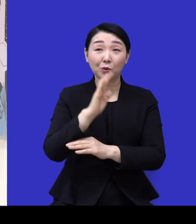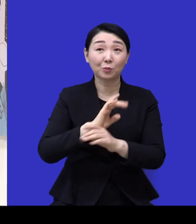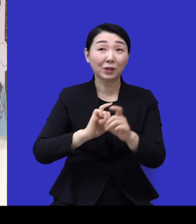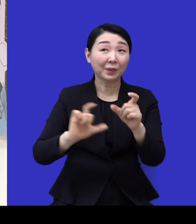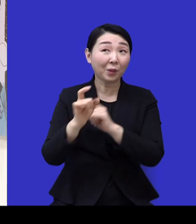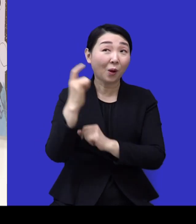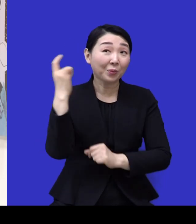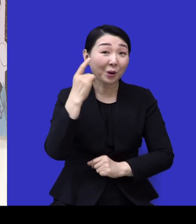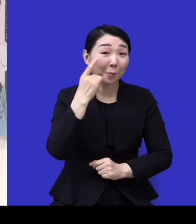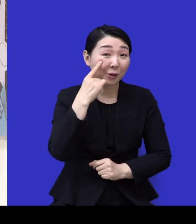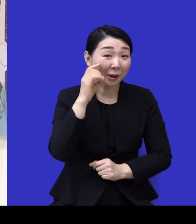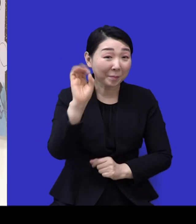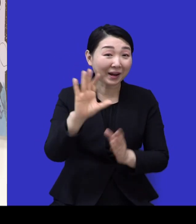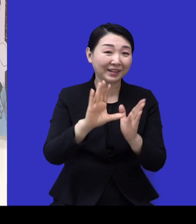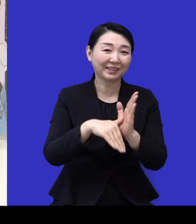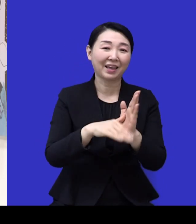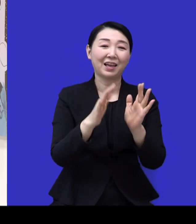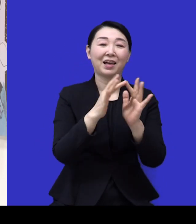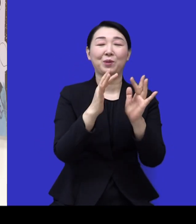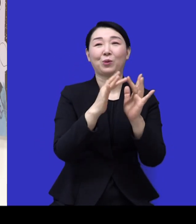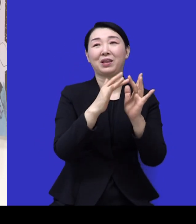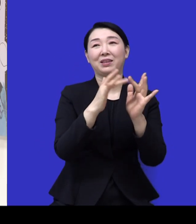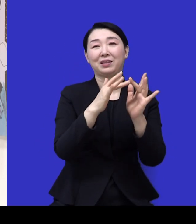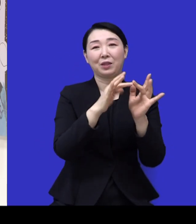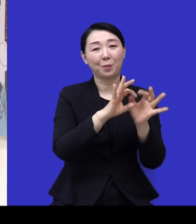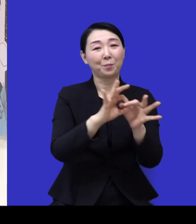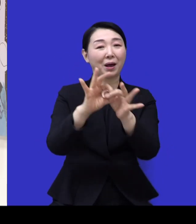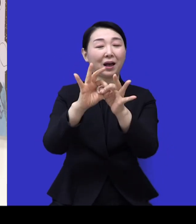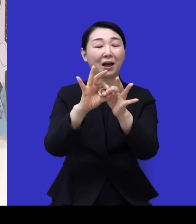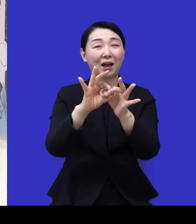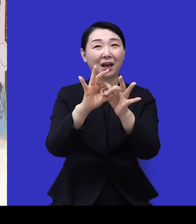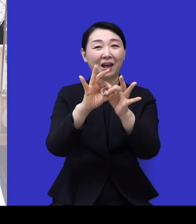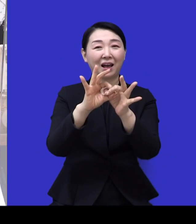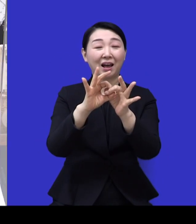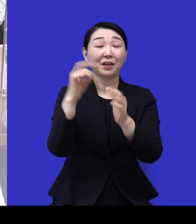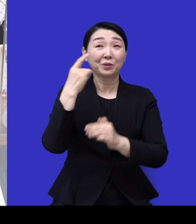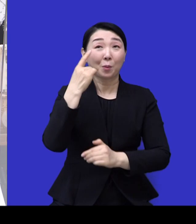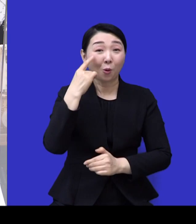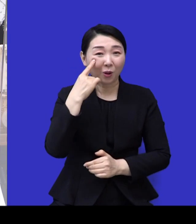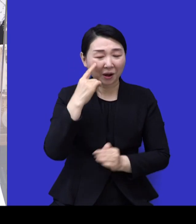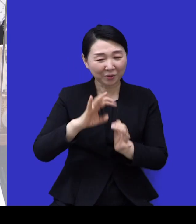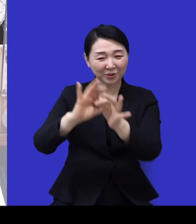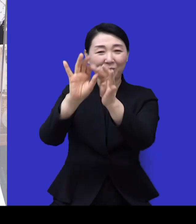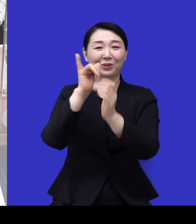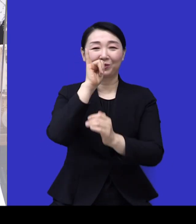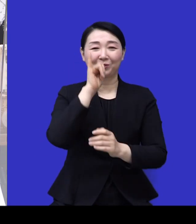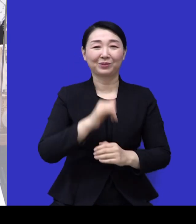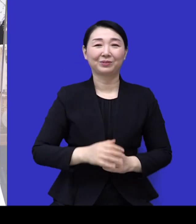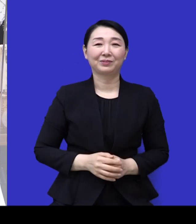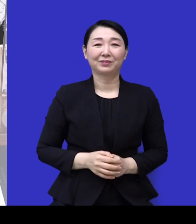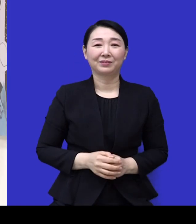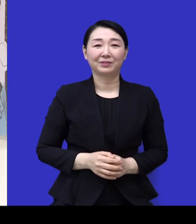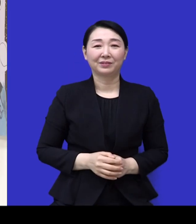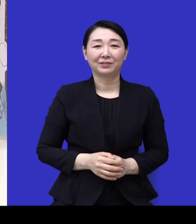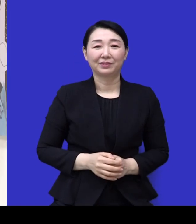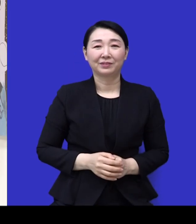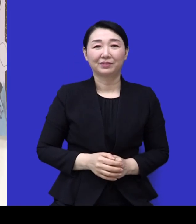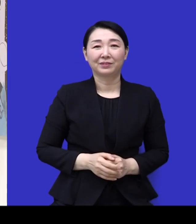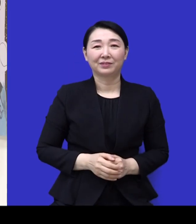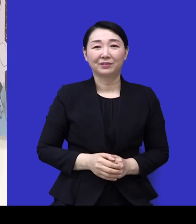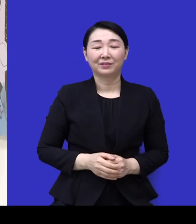들어볼래? 라면 아까 그 온라인 전도 플랫폼 들어볼까로 연결이 됩니다. 그래서 네네. 이제 곧